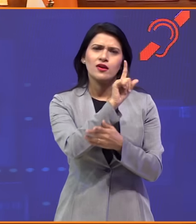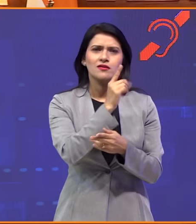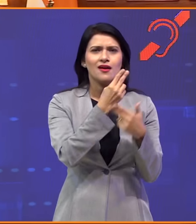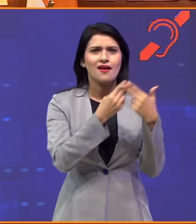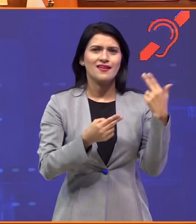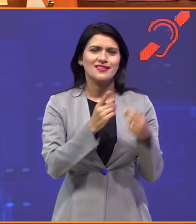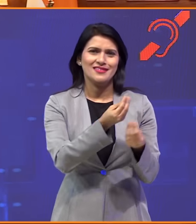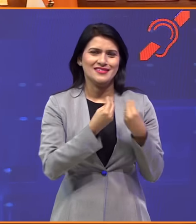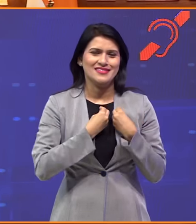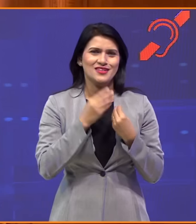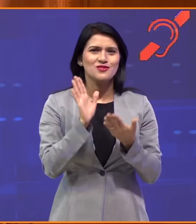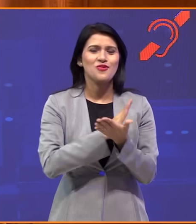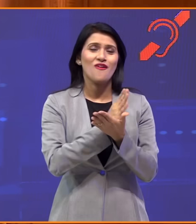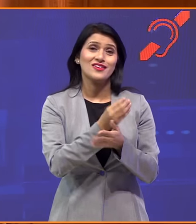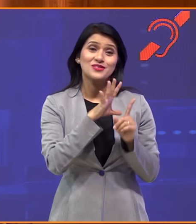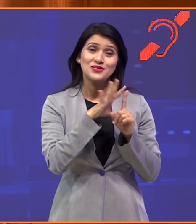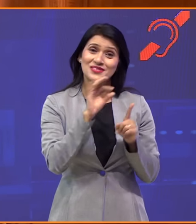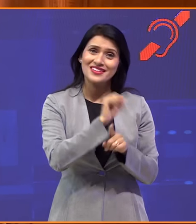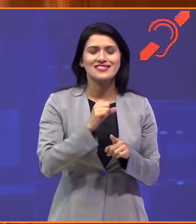आप एक दो लाइने सुना